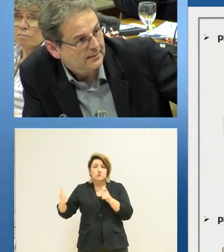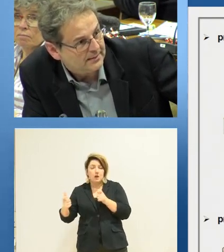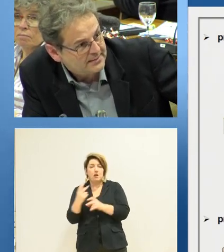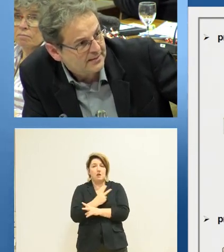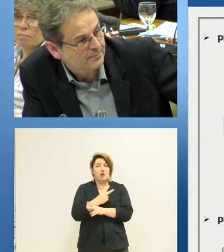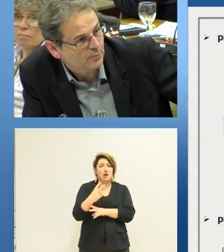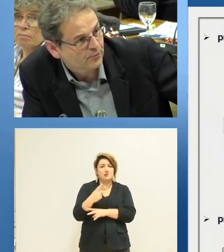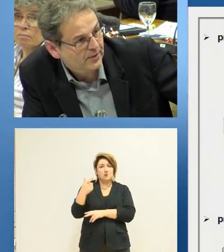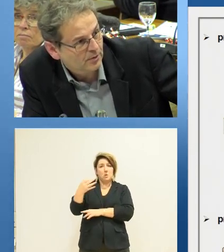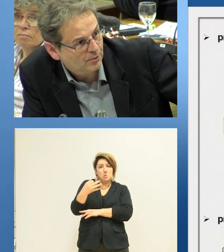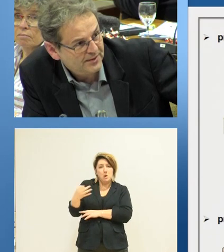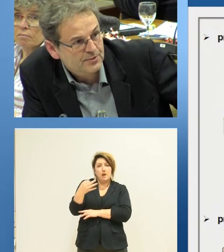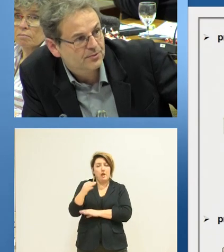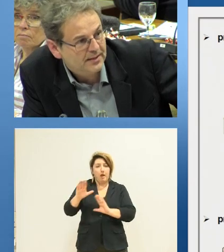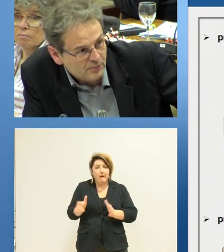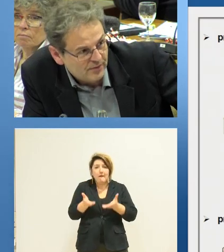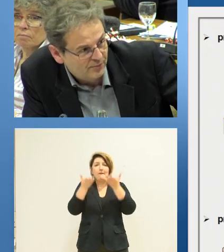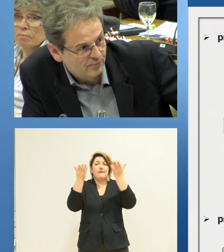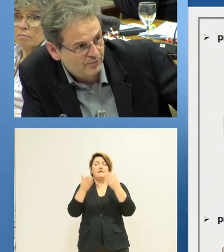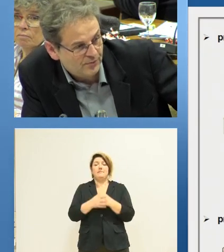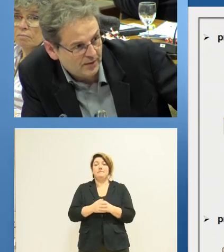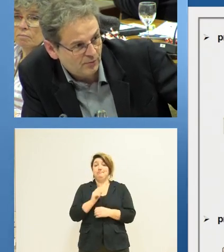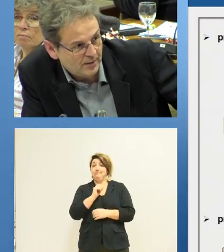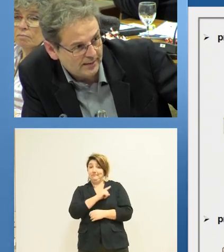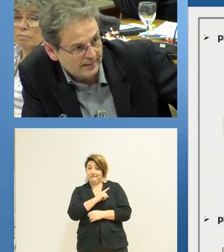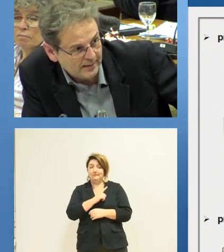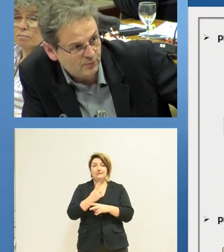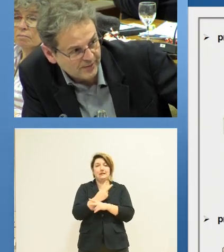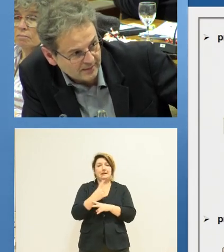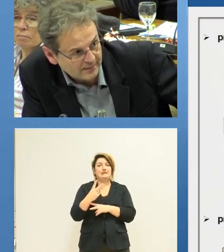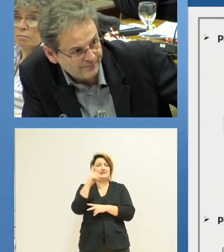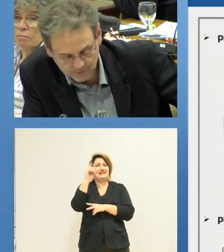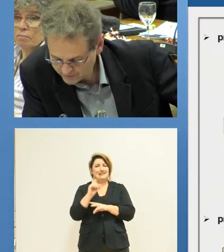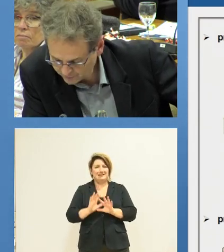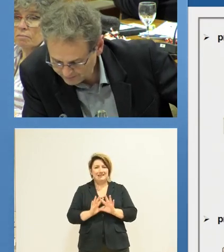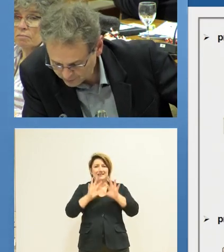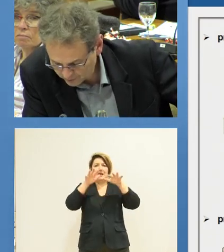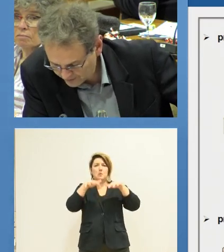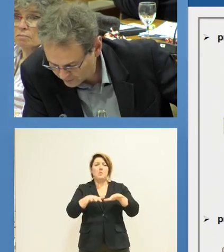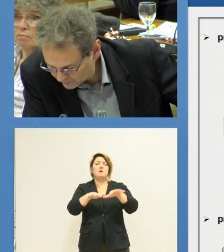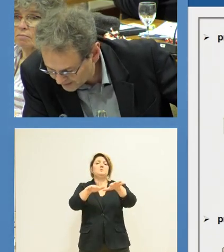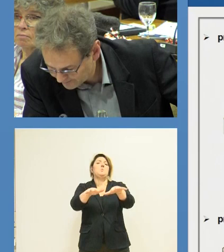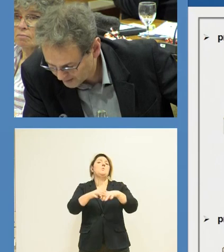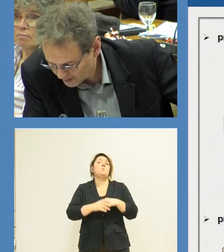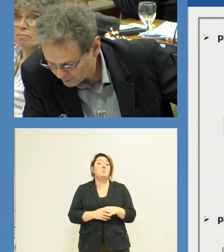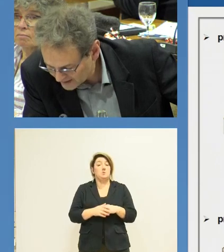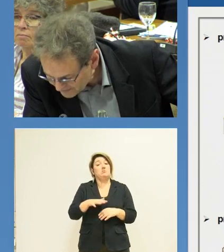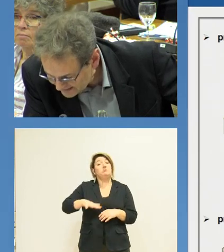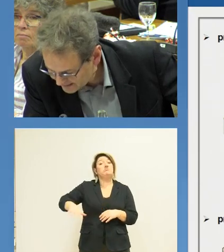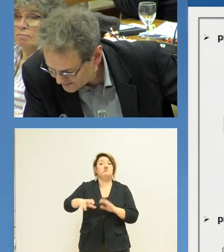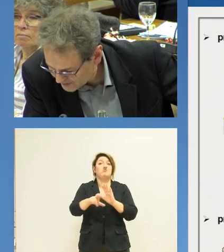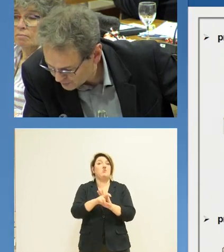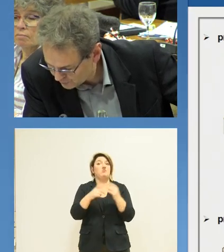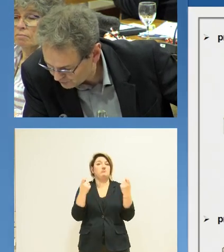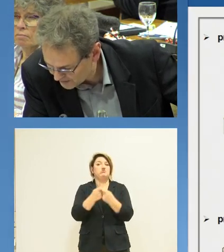ici concernant le risque inondation notre territoire est concerné de façon importante et il convient de limiter